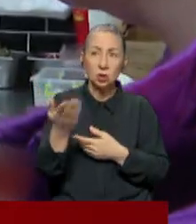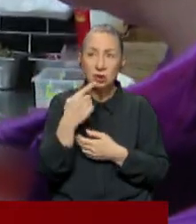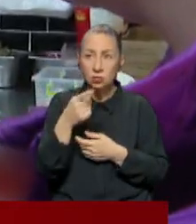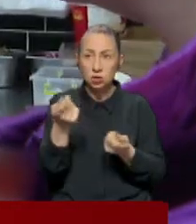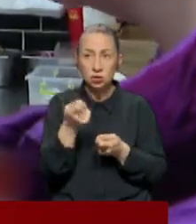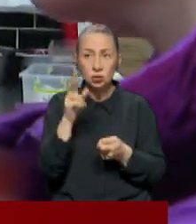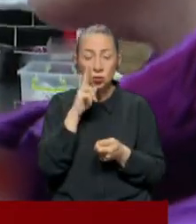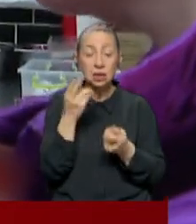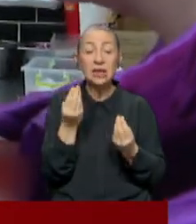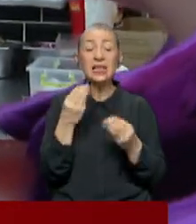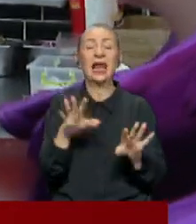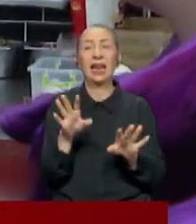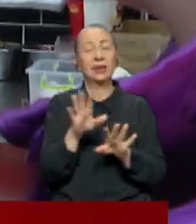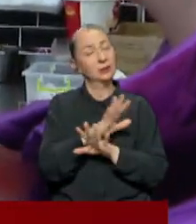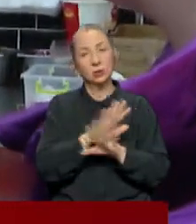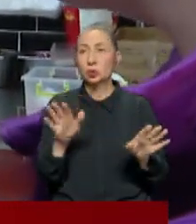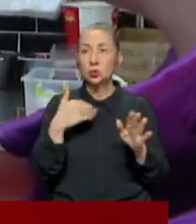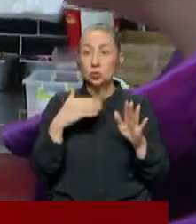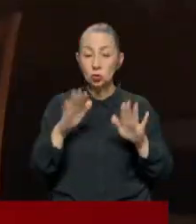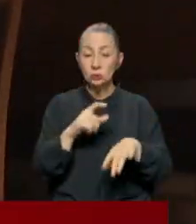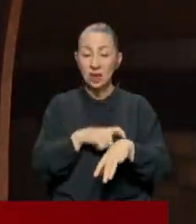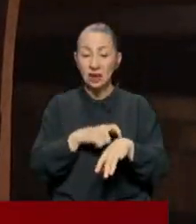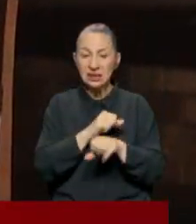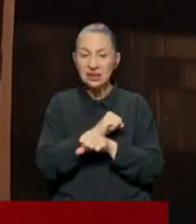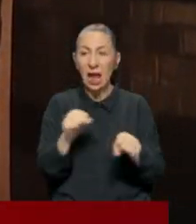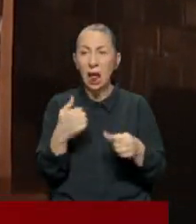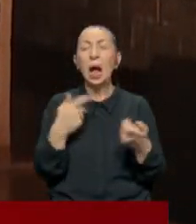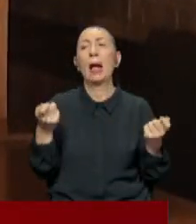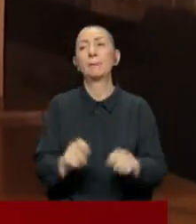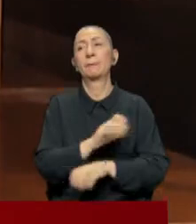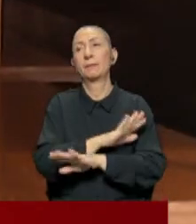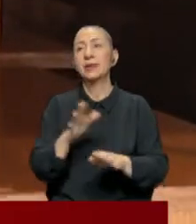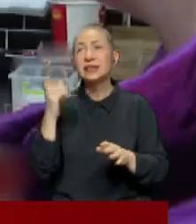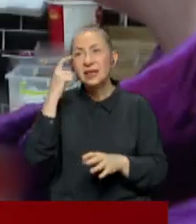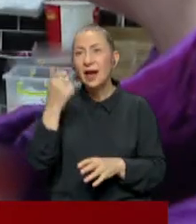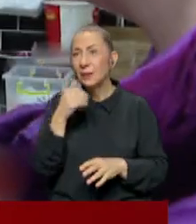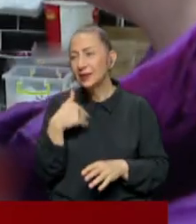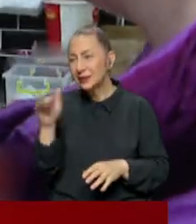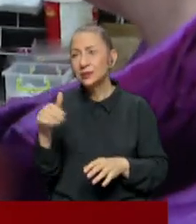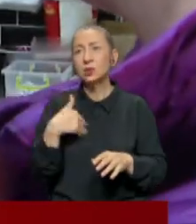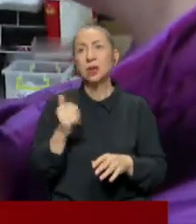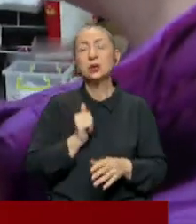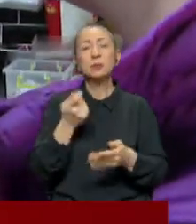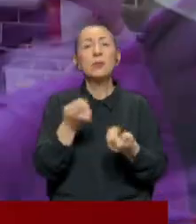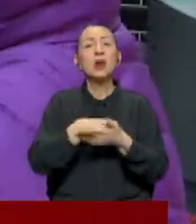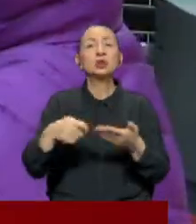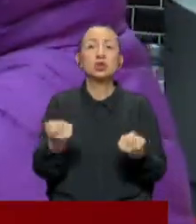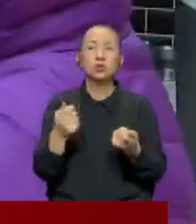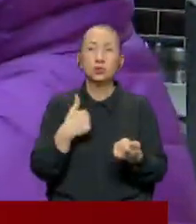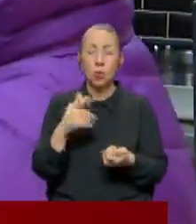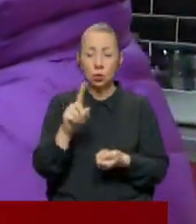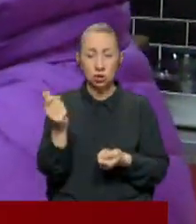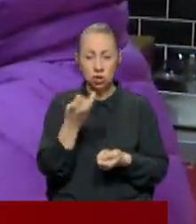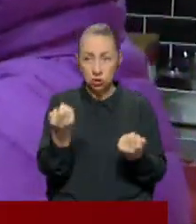ki bu işin sonu artık uçuruma gidiyor. Durduğum dakika zarar olduğu için kapattım. İşte tanıdık abimin yanında geldim, şimdi burada asgari ücretle çalışıyorum. Burada 10